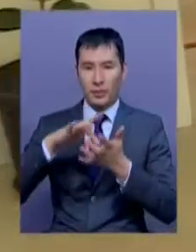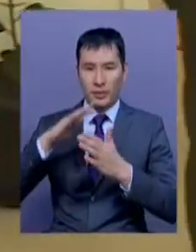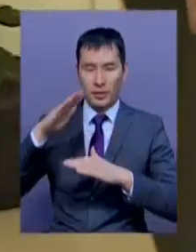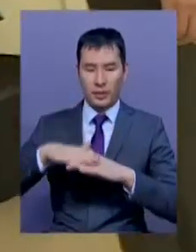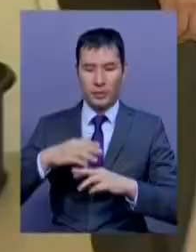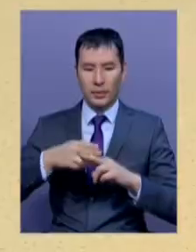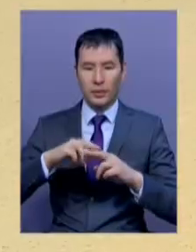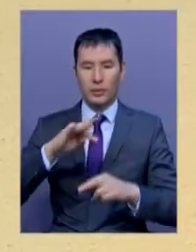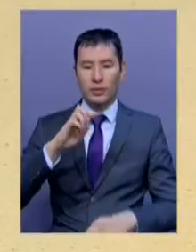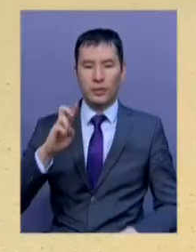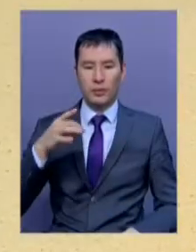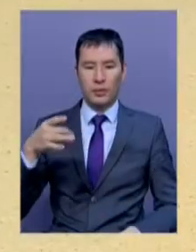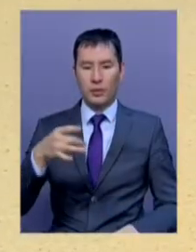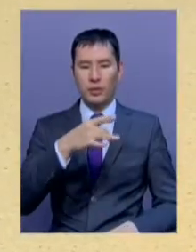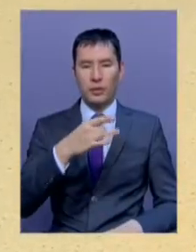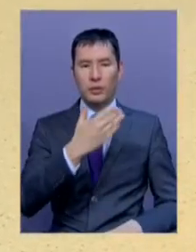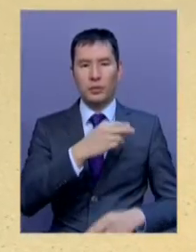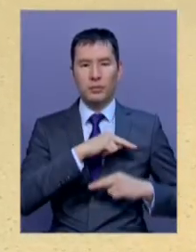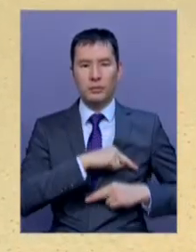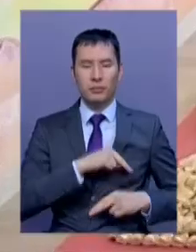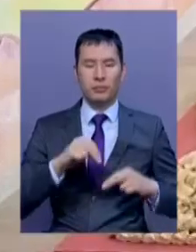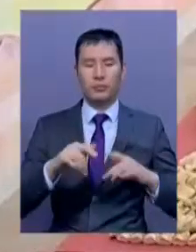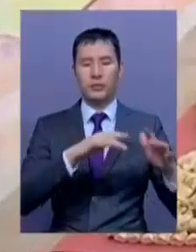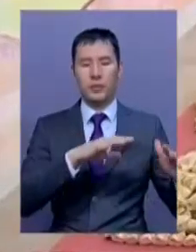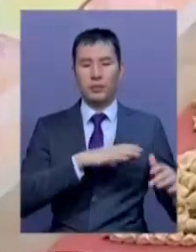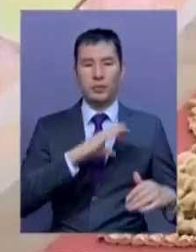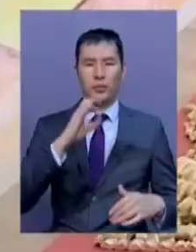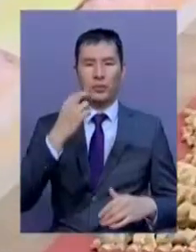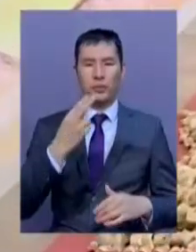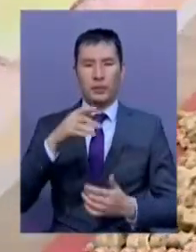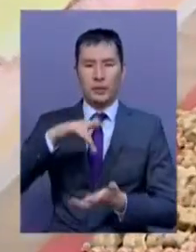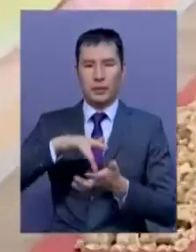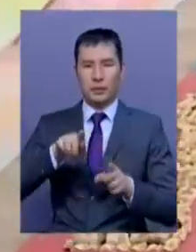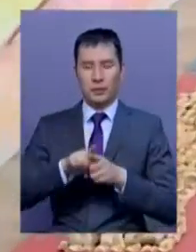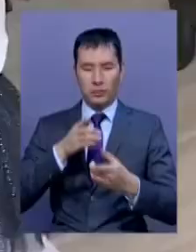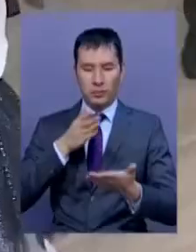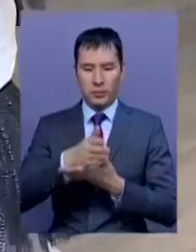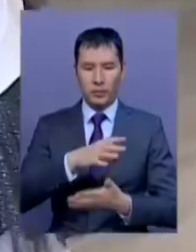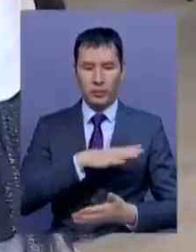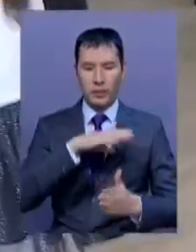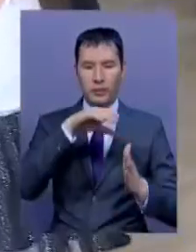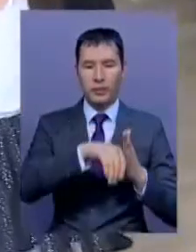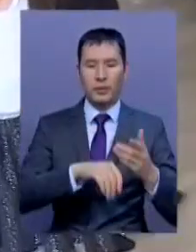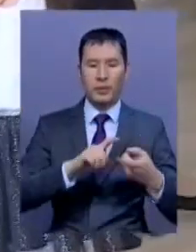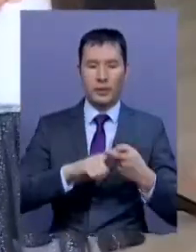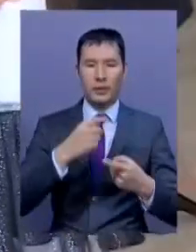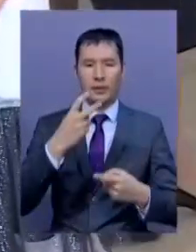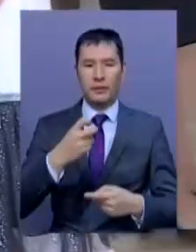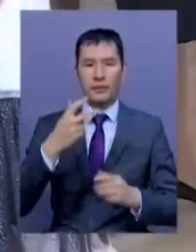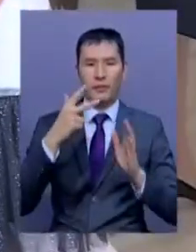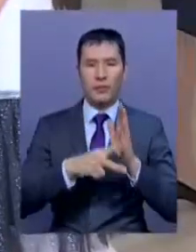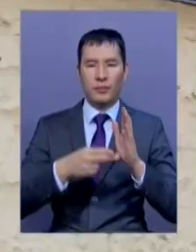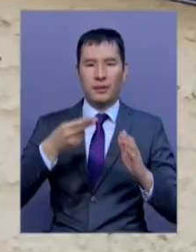Сағынтаев Түрксіб ауданына жасаған жұмыс сапары кезінде әлеуметтік нысандарды да аралады. Оның қатарында Жасқана ықшам ауданындағы 280